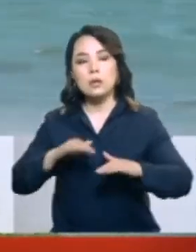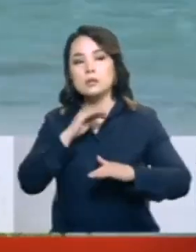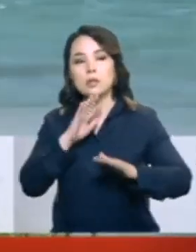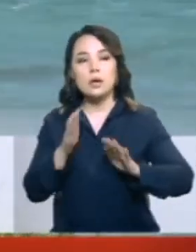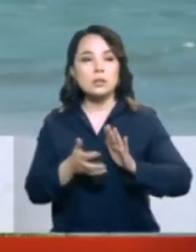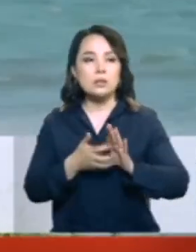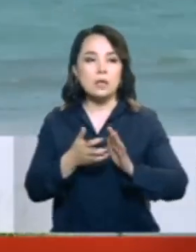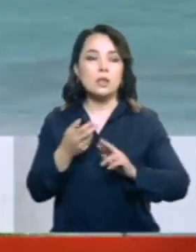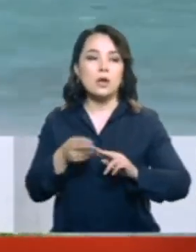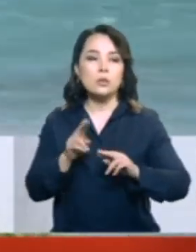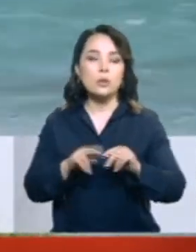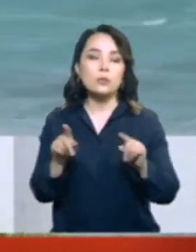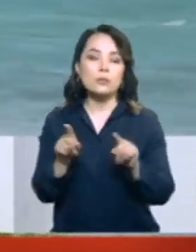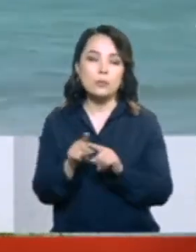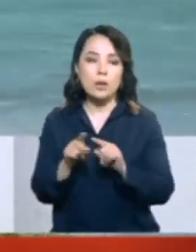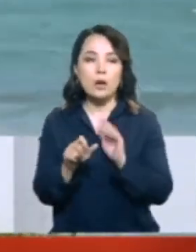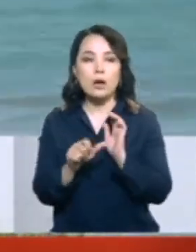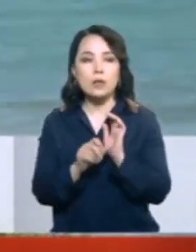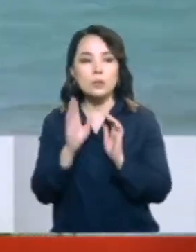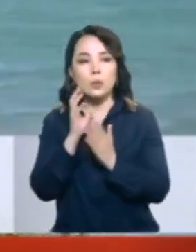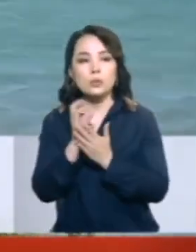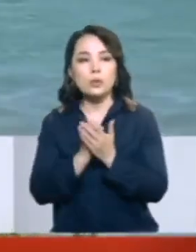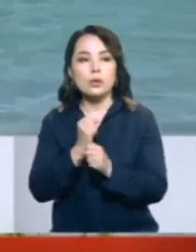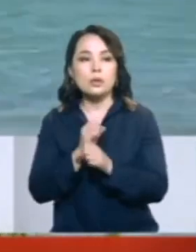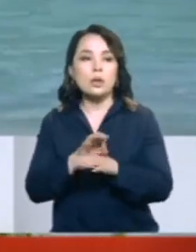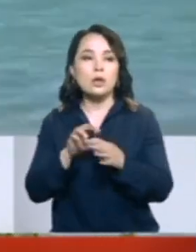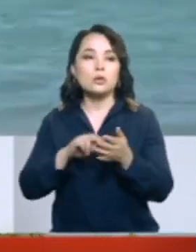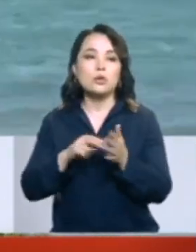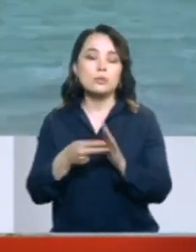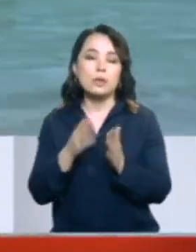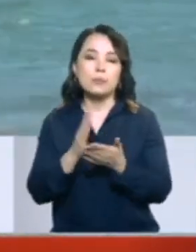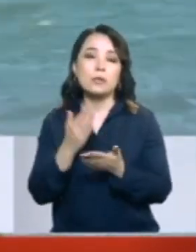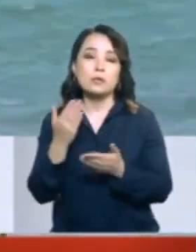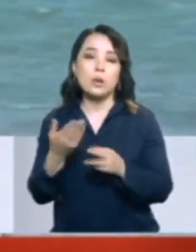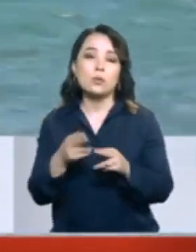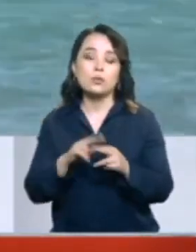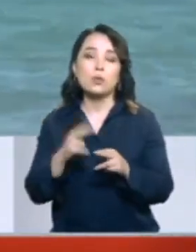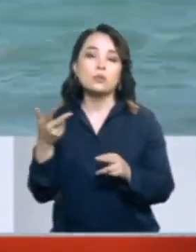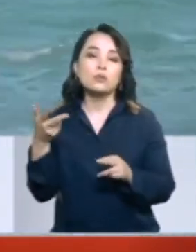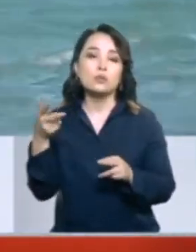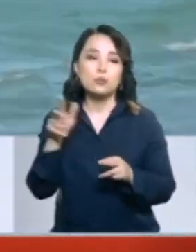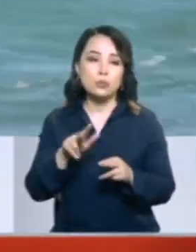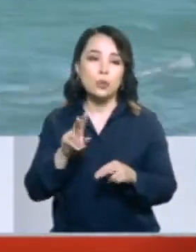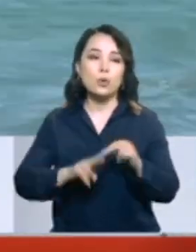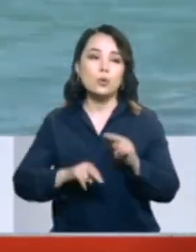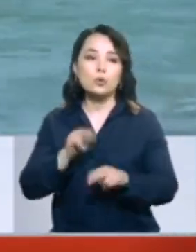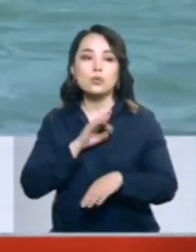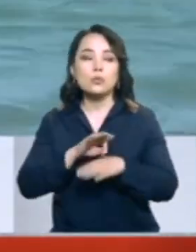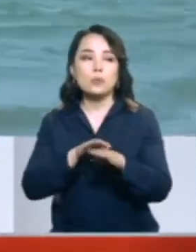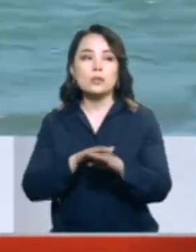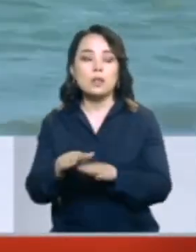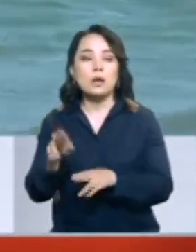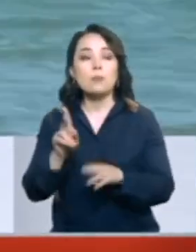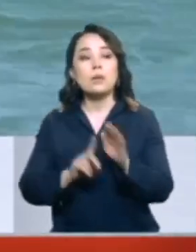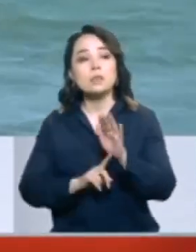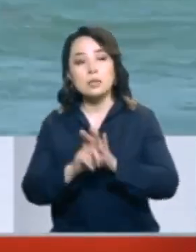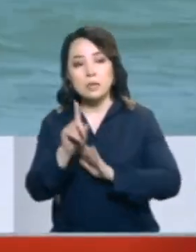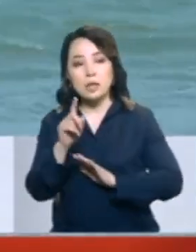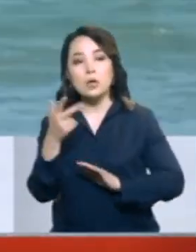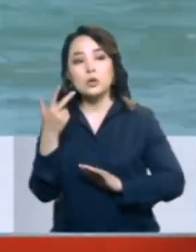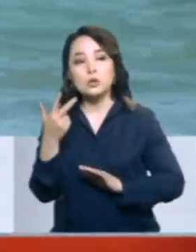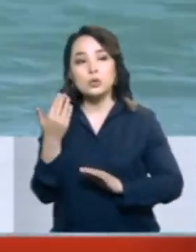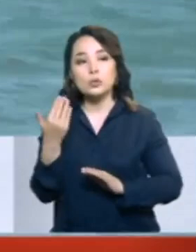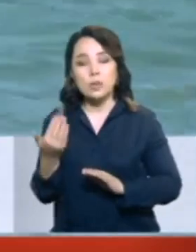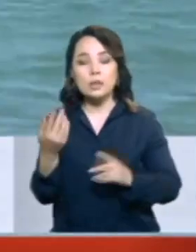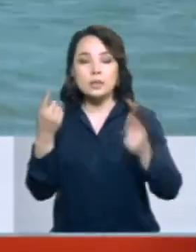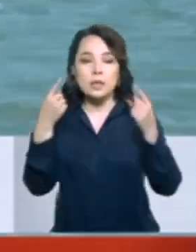алдын алу мақсатында дәл осындай 6 су қойма салыну жоспарланып отыр. Олардың үшеуінің құрылыс жұмыстары басталып жатса, тағы